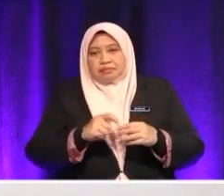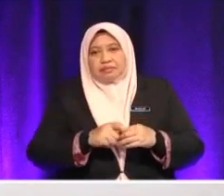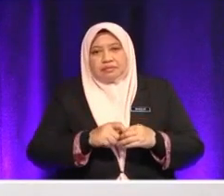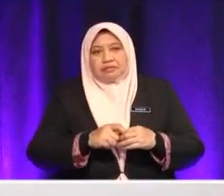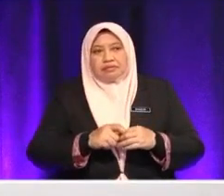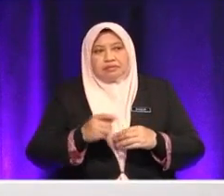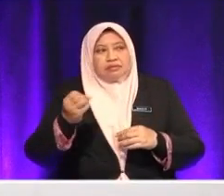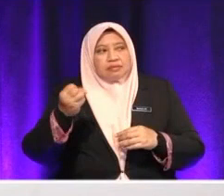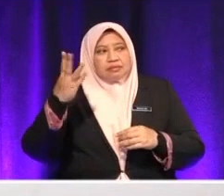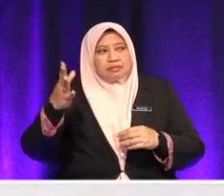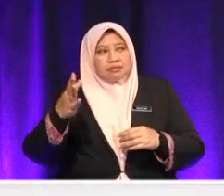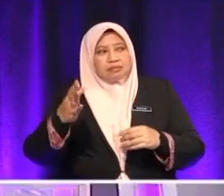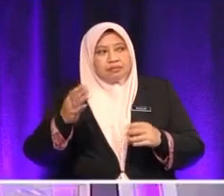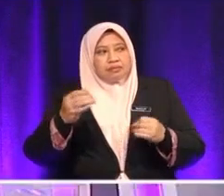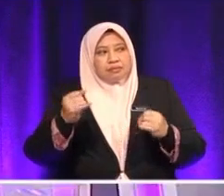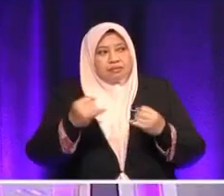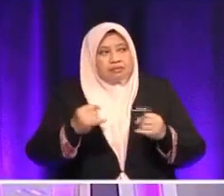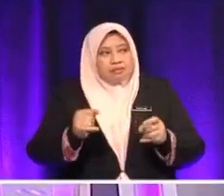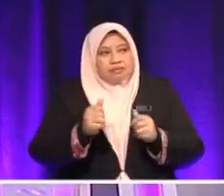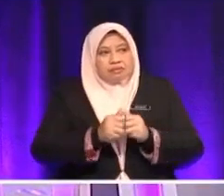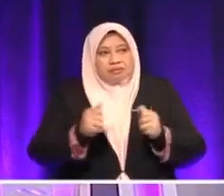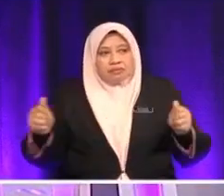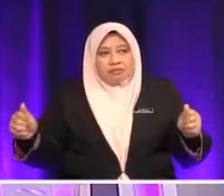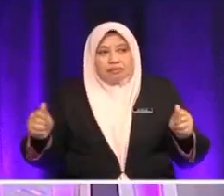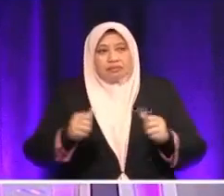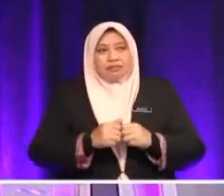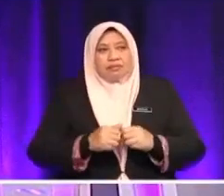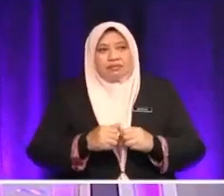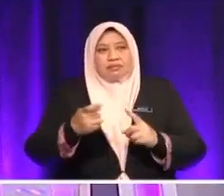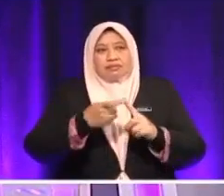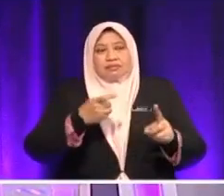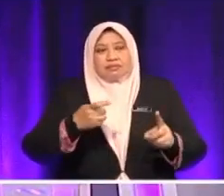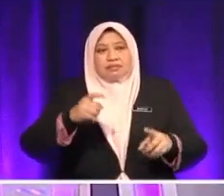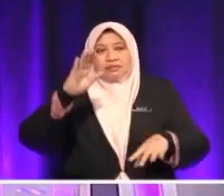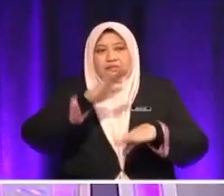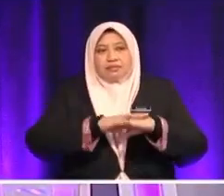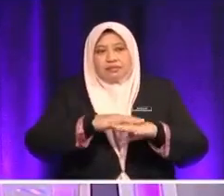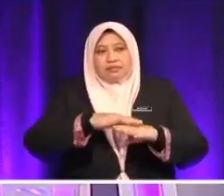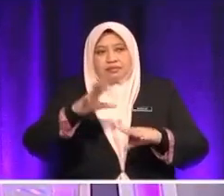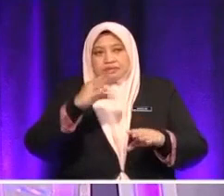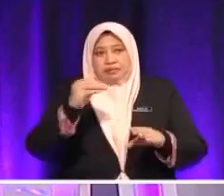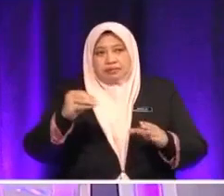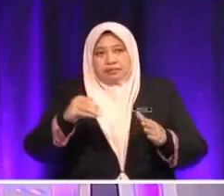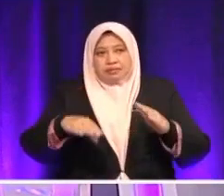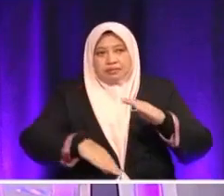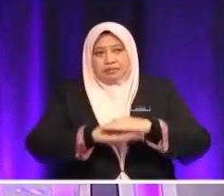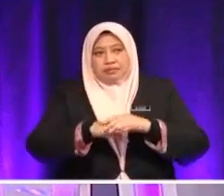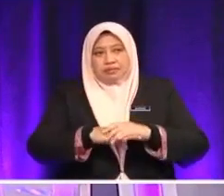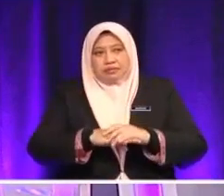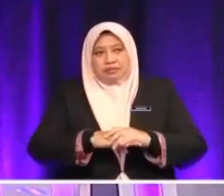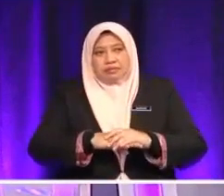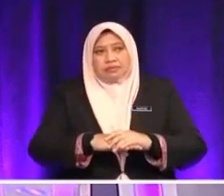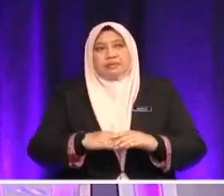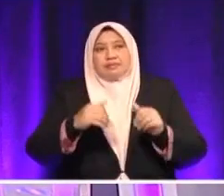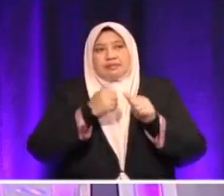berapakah jarakku yang kita kenal buat dari atas ke bawah sebenarnya jarak yang menegak itu atas dan bawah itu terpulang kepada